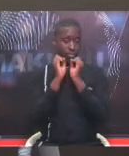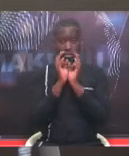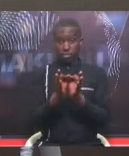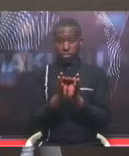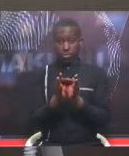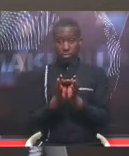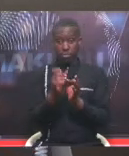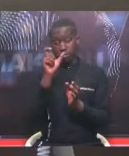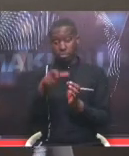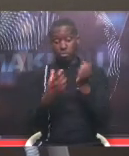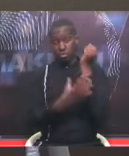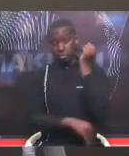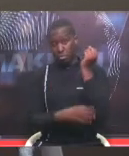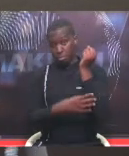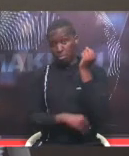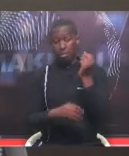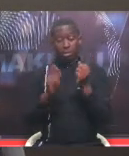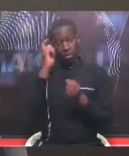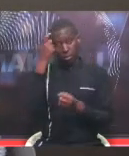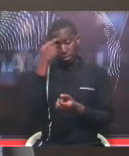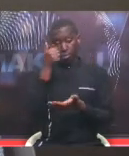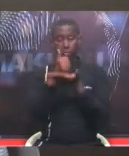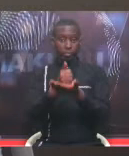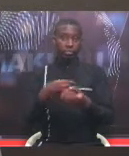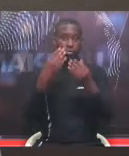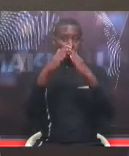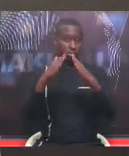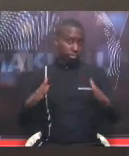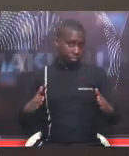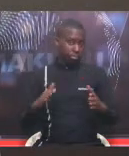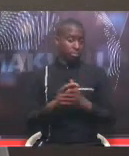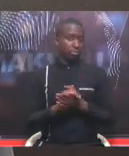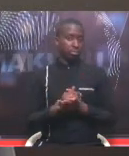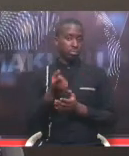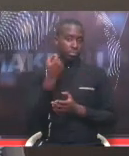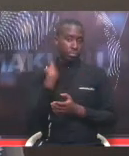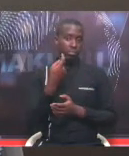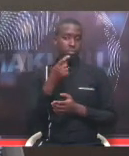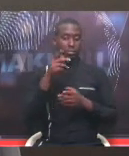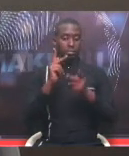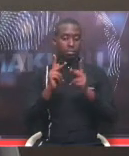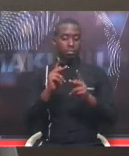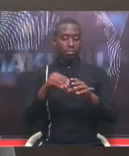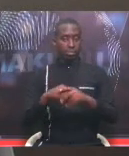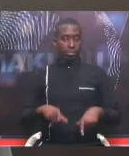wari utishoboye leta ikakuremera ikaguha inzu ikaguha nkumva rero abo ngabo muri uwo mudugudu